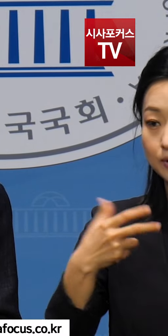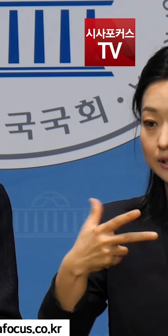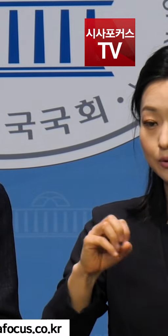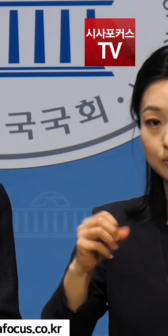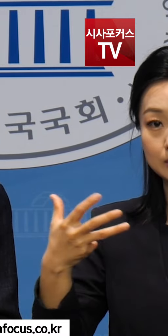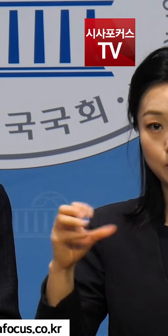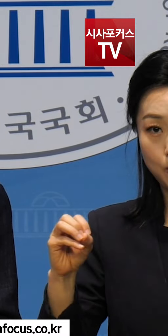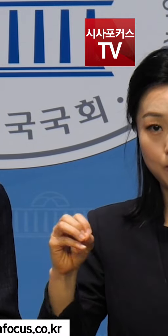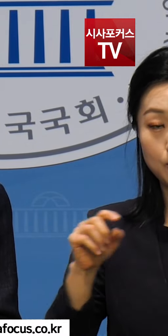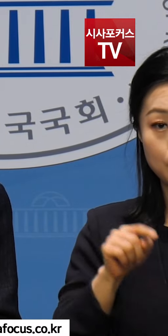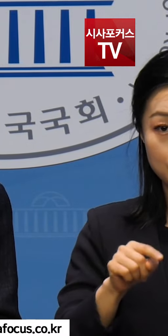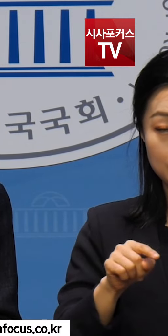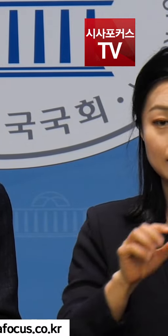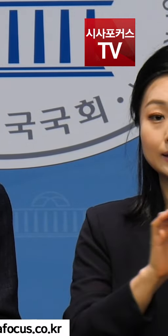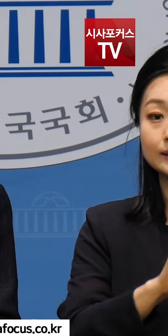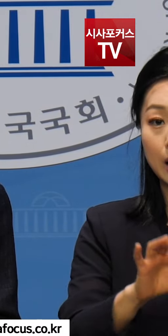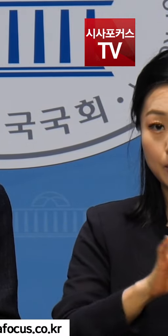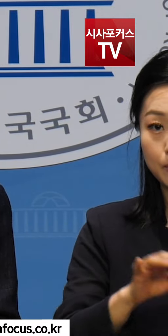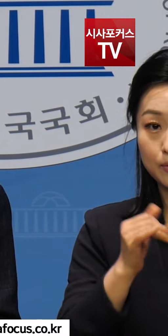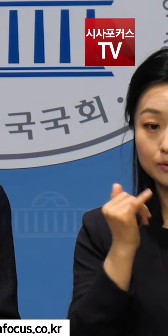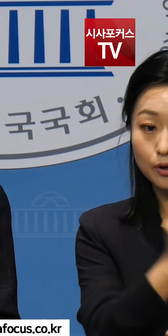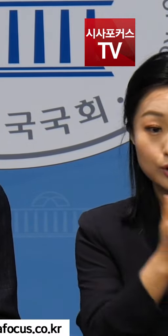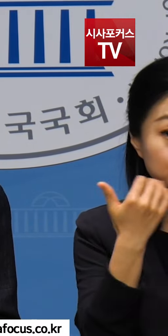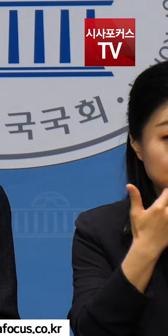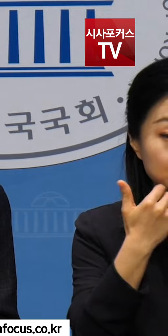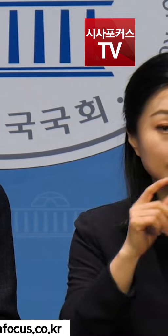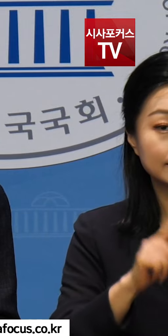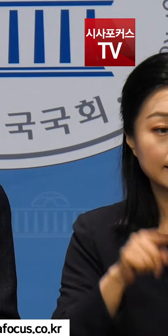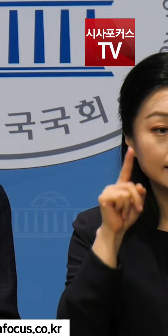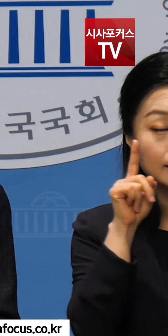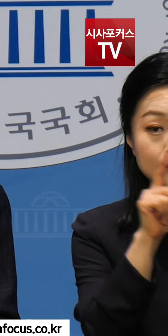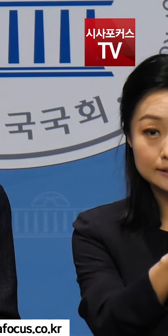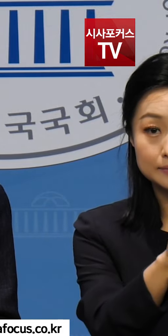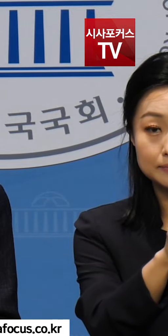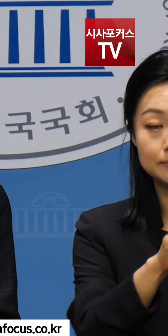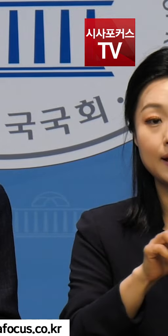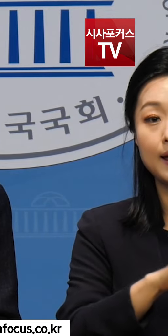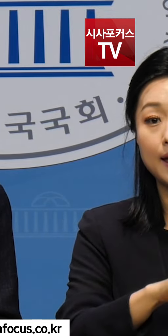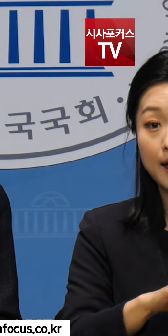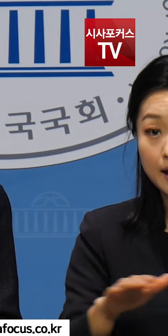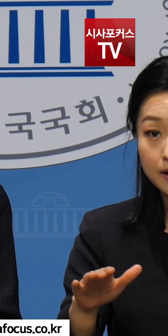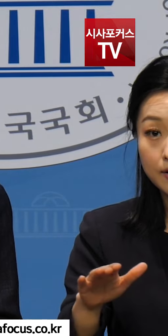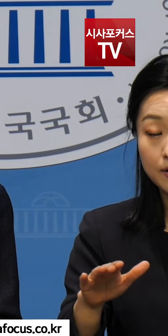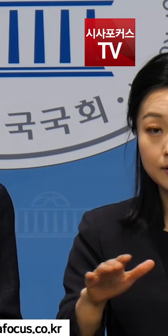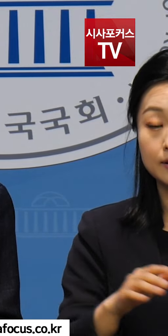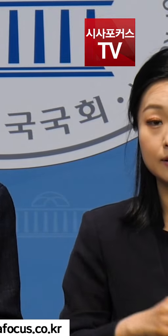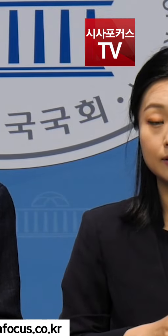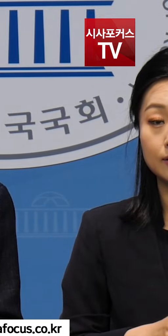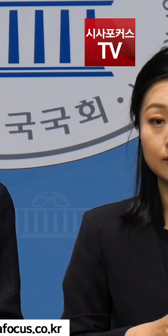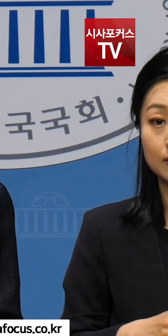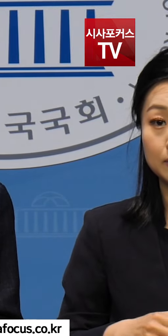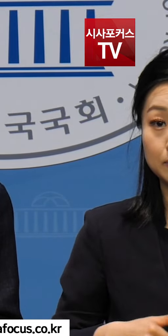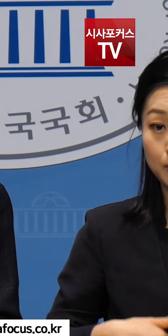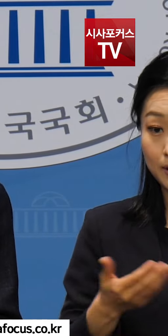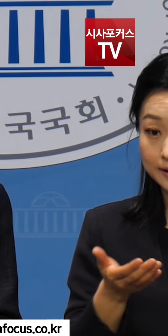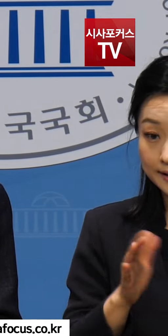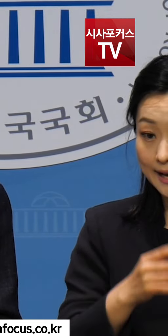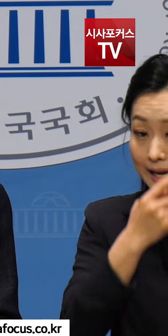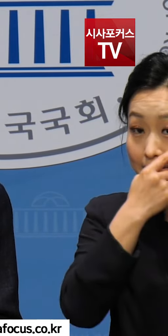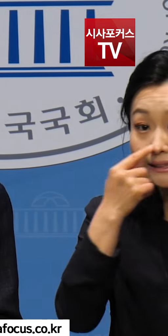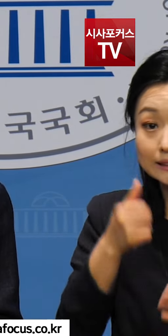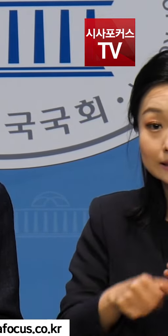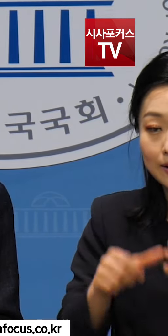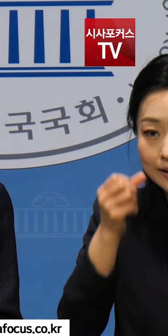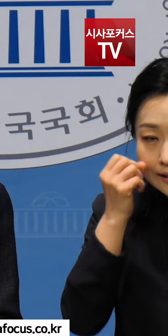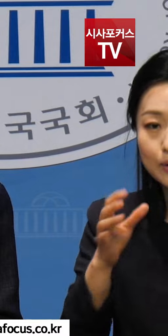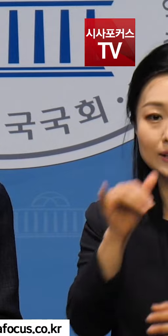02-800-7070번호의 사용처 등 기존 중요 의혹을 해소할 새로운 증거들이 나왔고 이종호 씨를